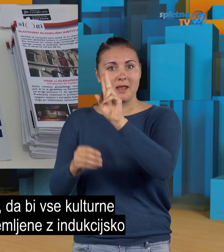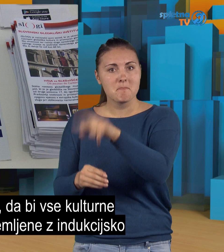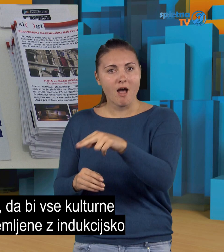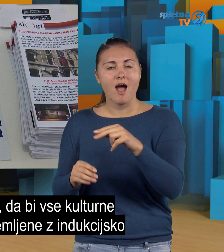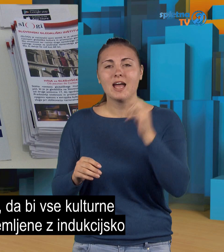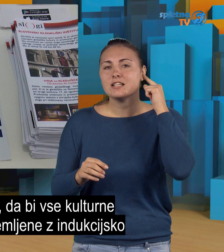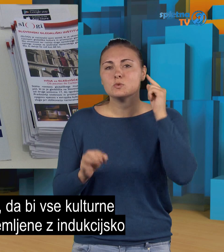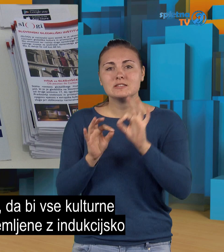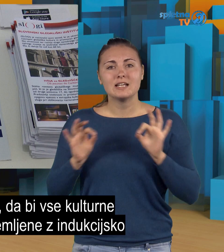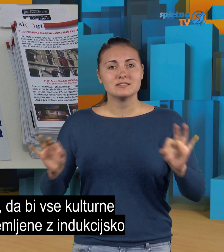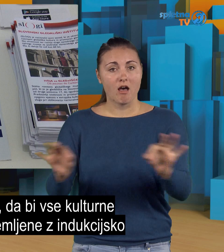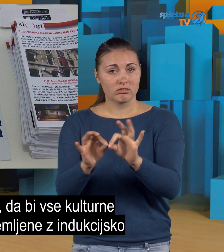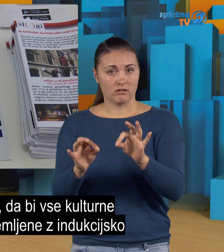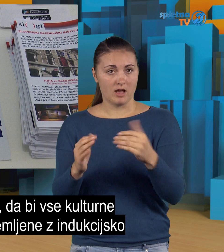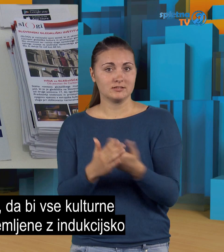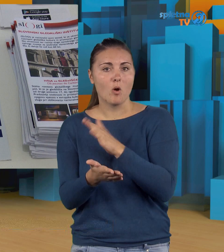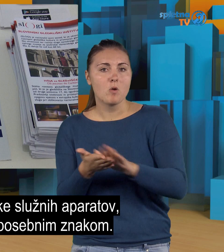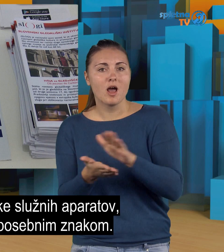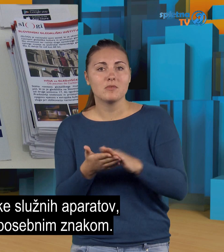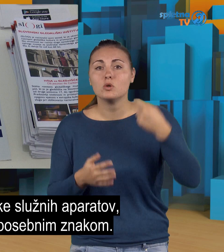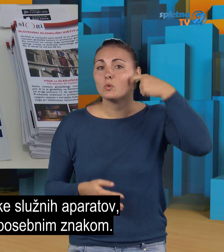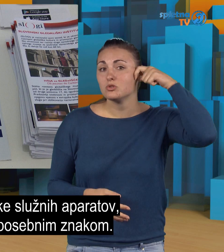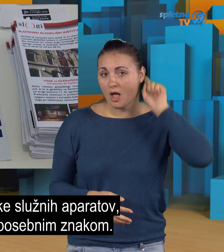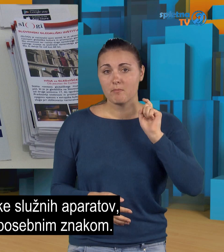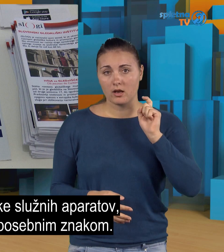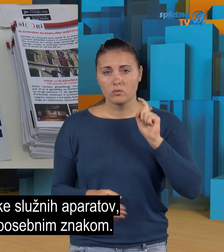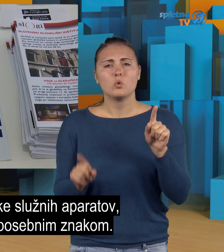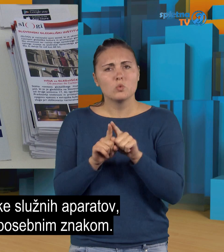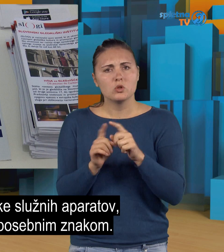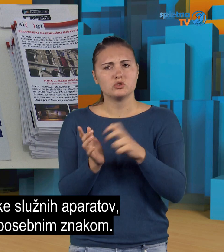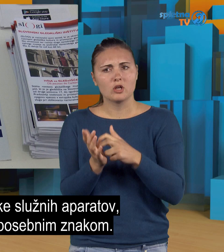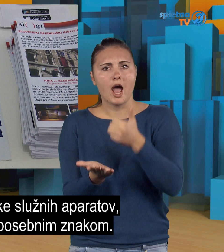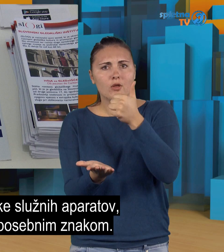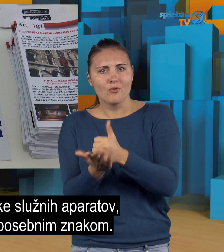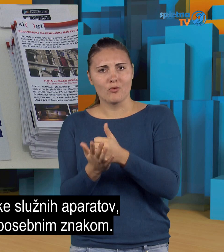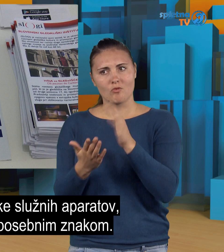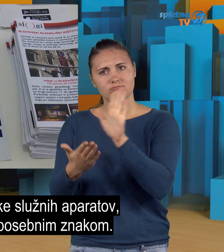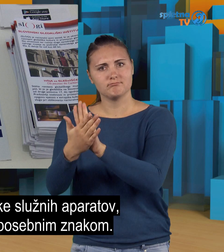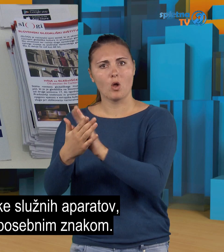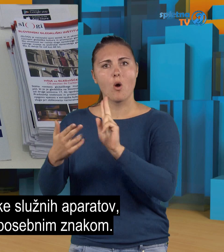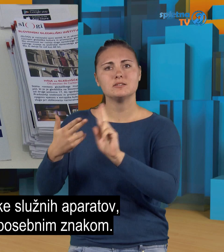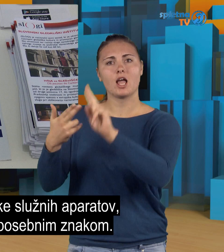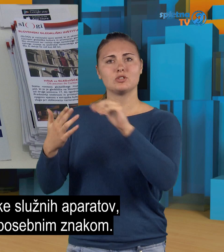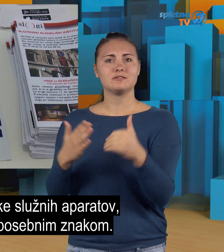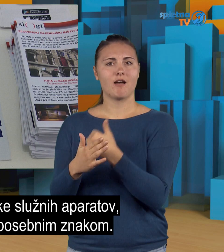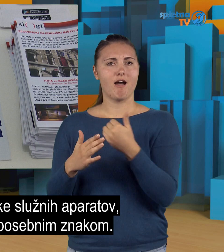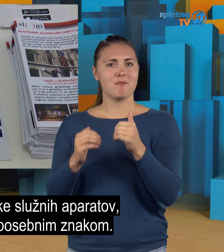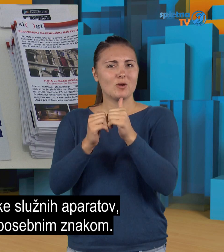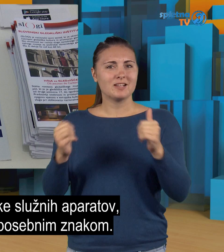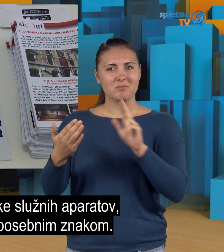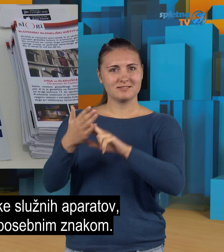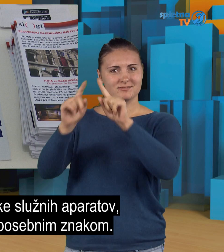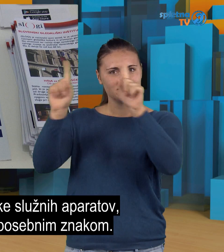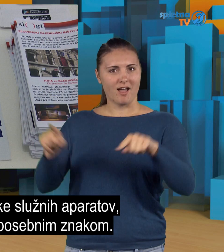ki so opremljene z indukcijsko zanko za uporabnike slušnih aparatov, enotno označili s posebnim znakom.